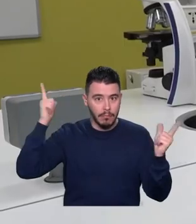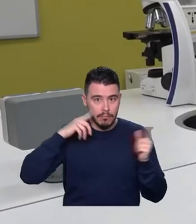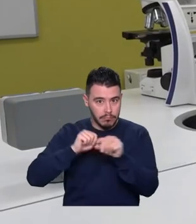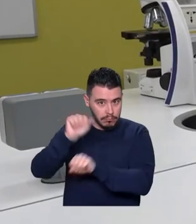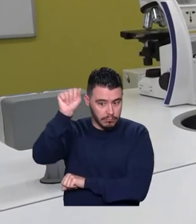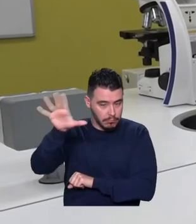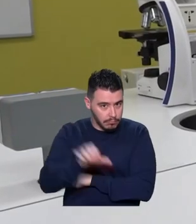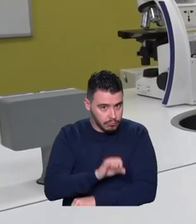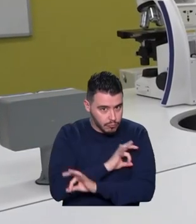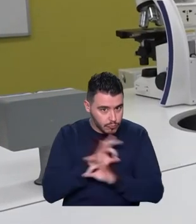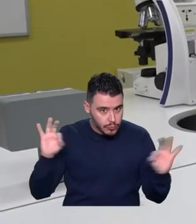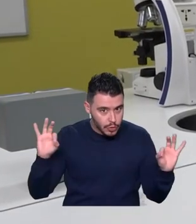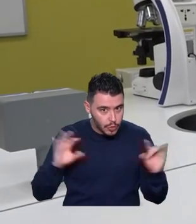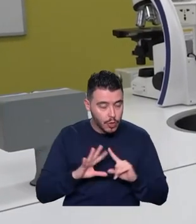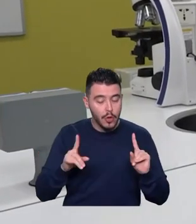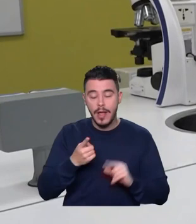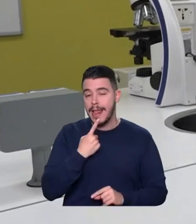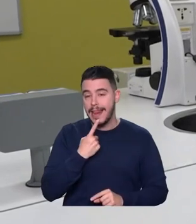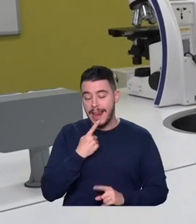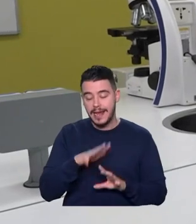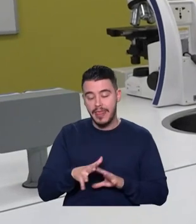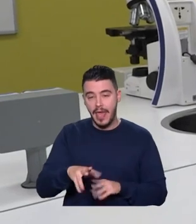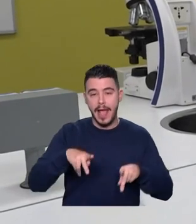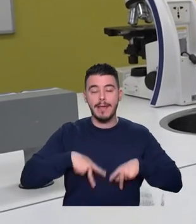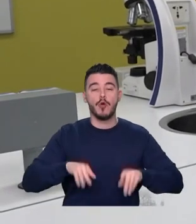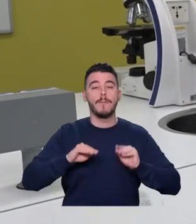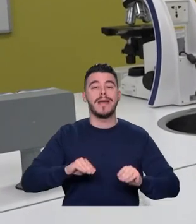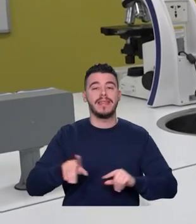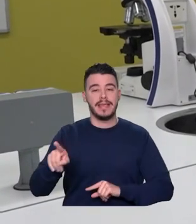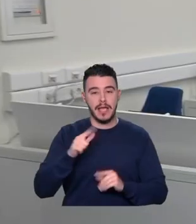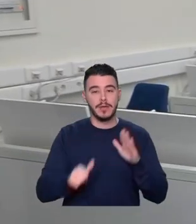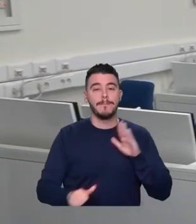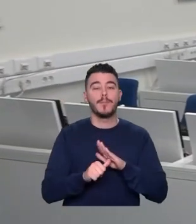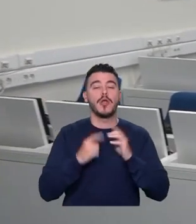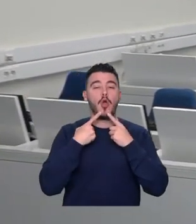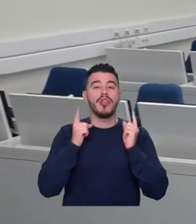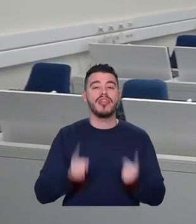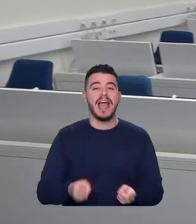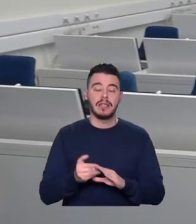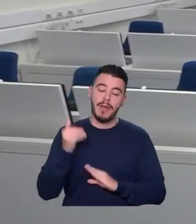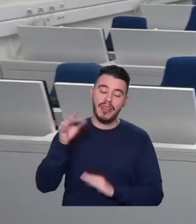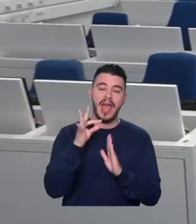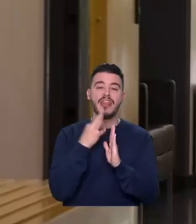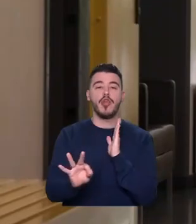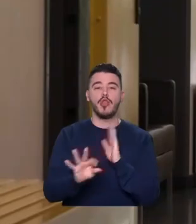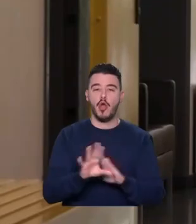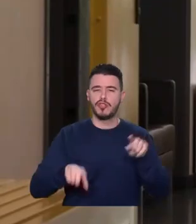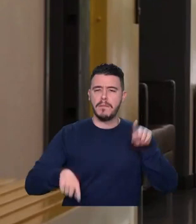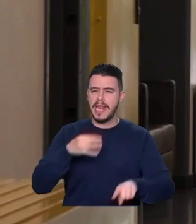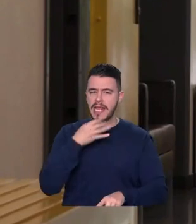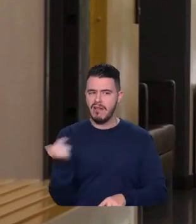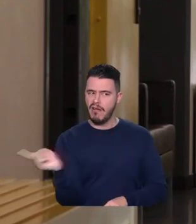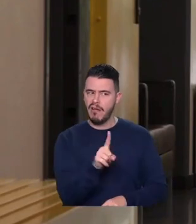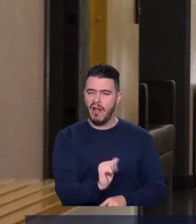παρέμβαση του Υπουργού Παιδείας Κυριάκου Πιερακάκη με ένα προεδρικό διάταγμα που αντίκειται σύμφωνα με έγκριτους νομικούς στο ευρωπαϊκό δίκαιο. Μιλάμε για μια